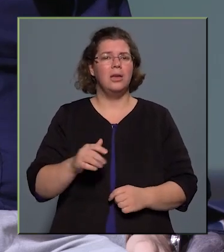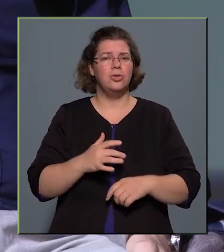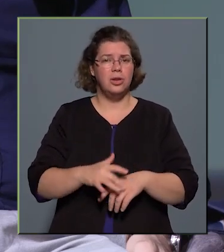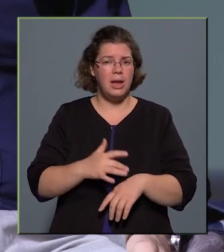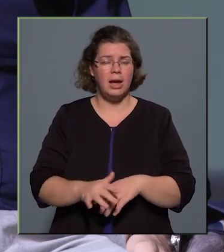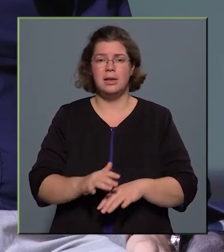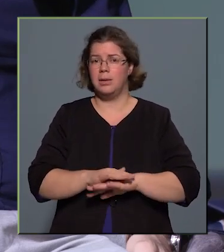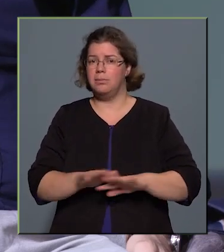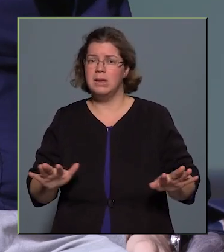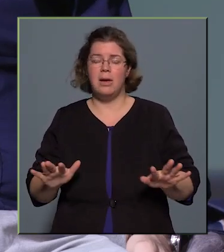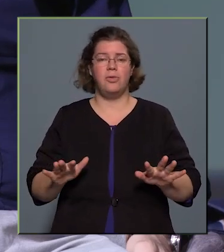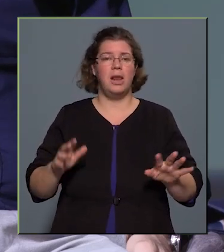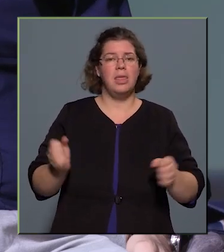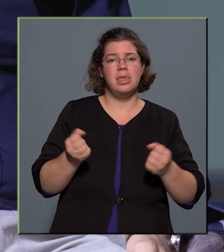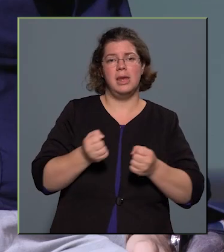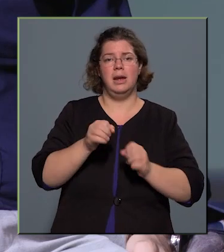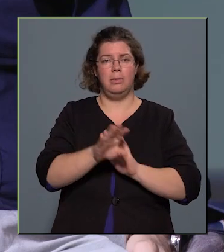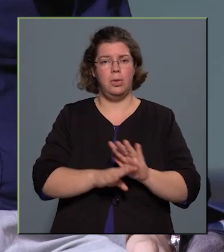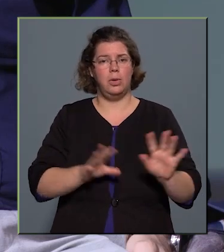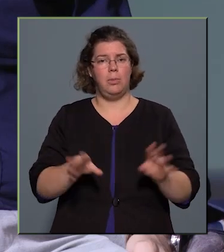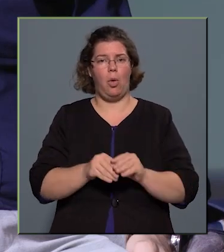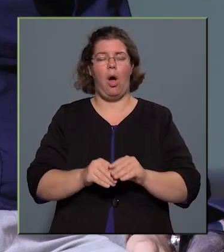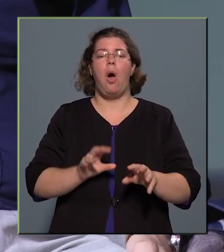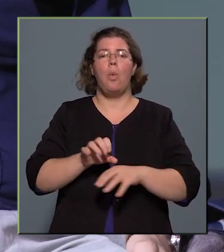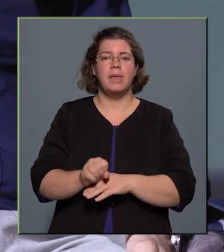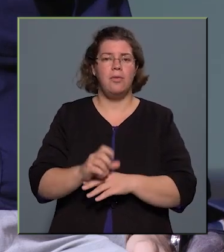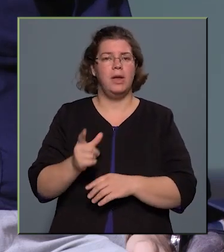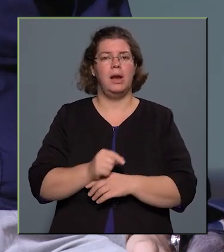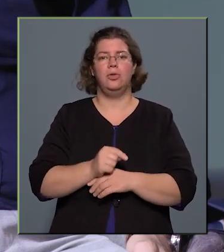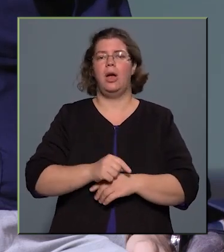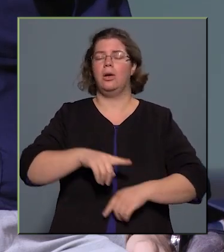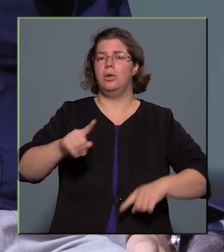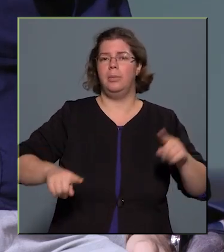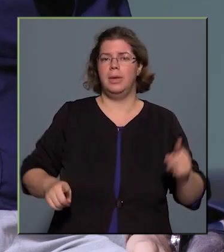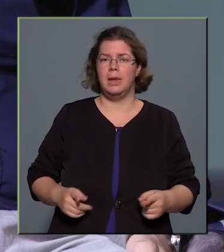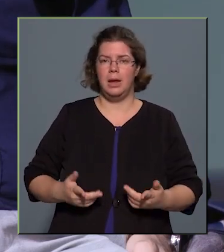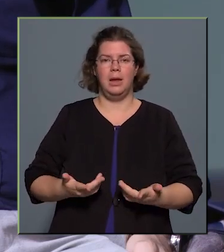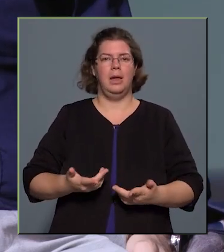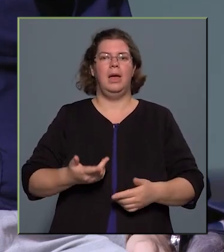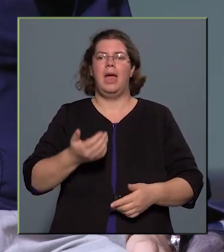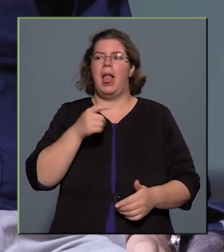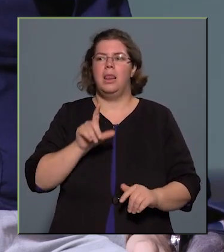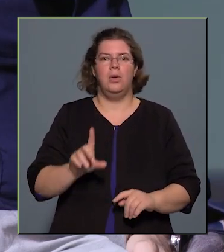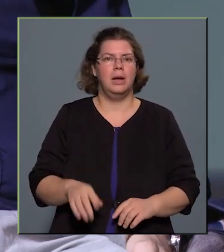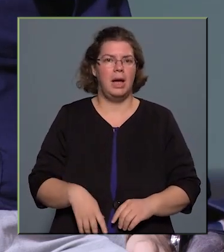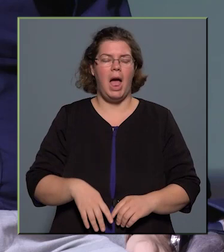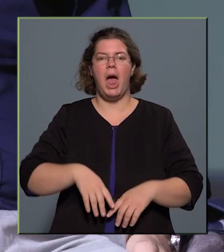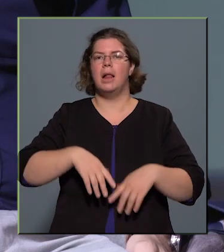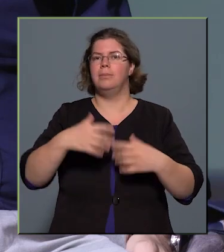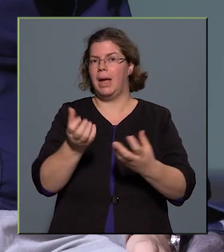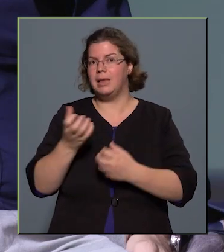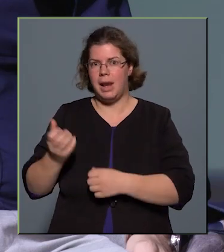Igyekeznek mindenféle tréningprogramokkal, hozzáférésekkel, különböző e-learning portálokkal, képzésekkel itt a munkaerőt